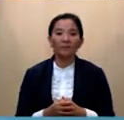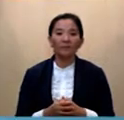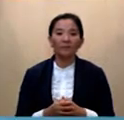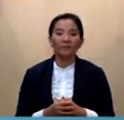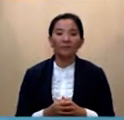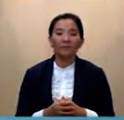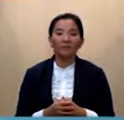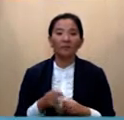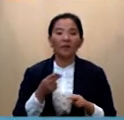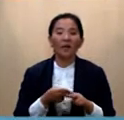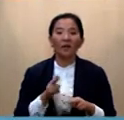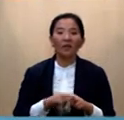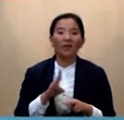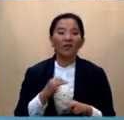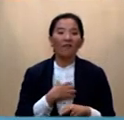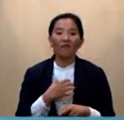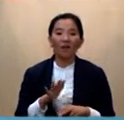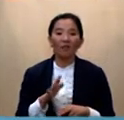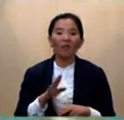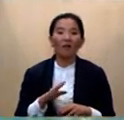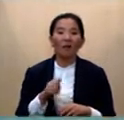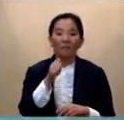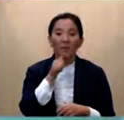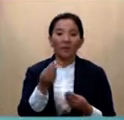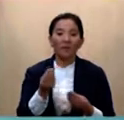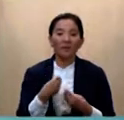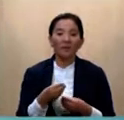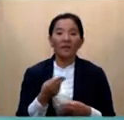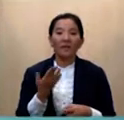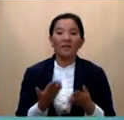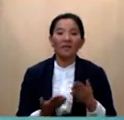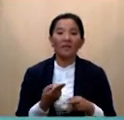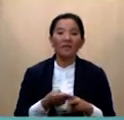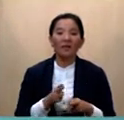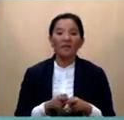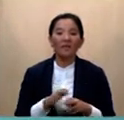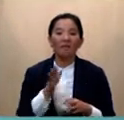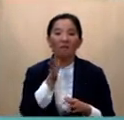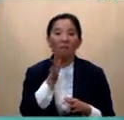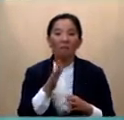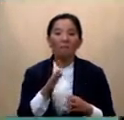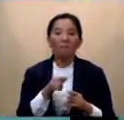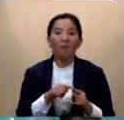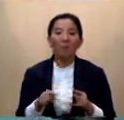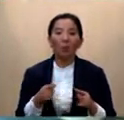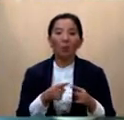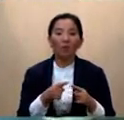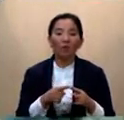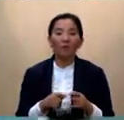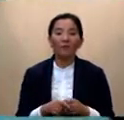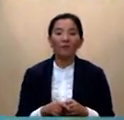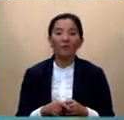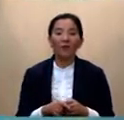но это неважно это досюда если в момент у главу мяч стойте-стойте